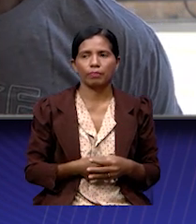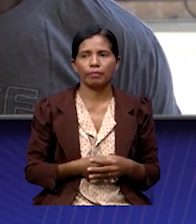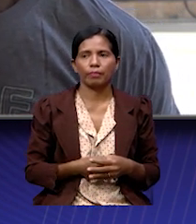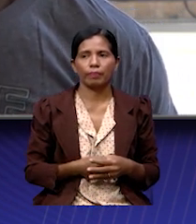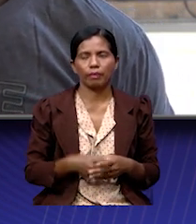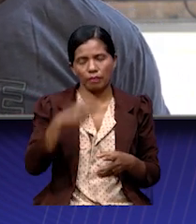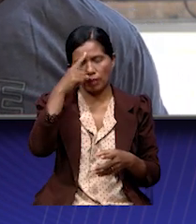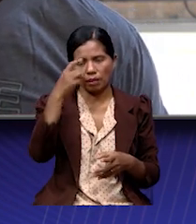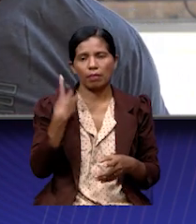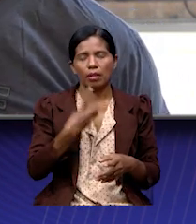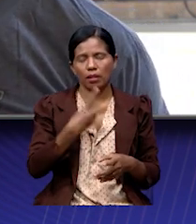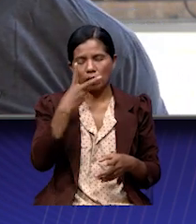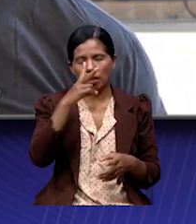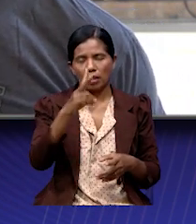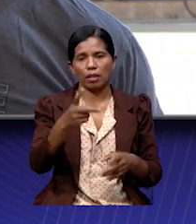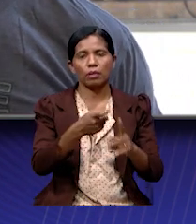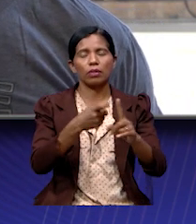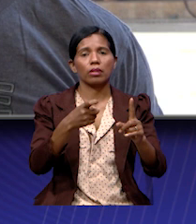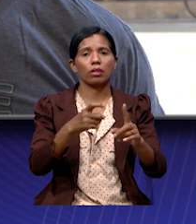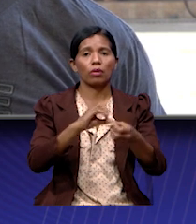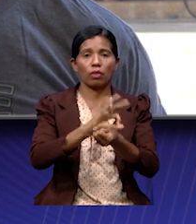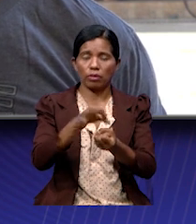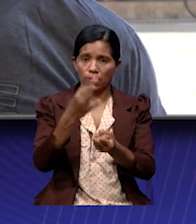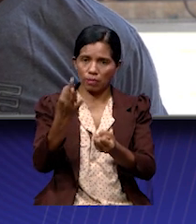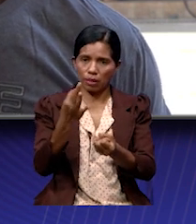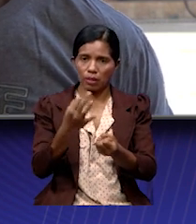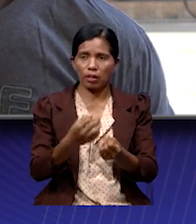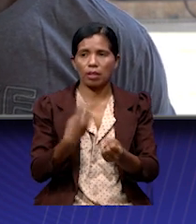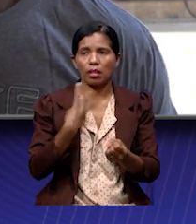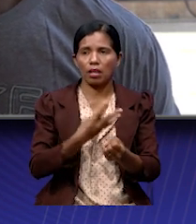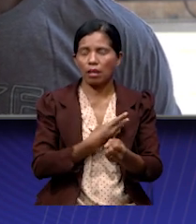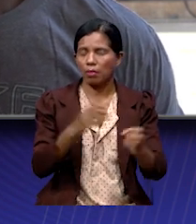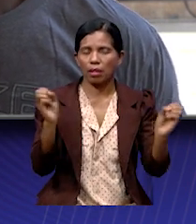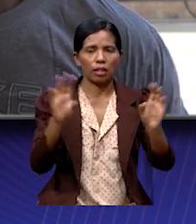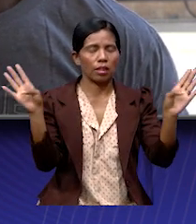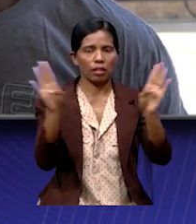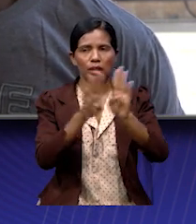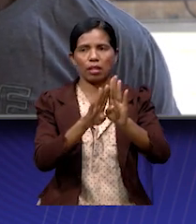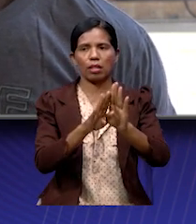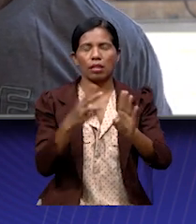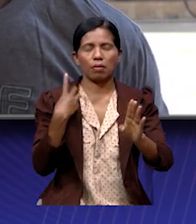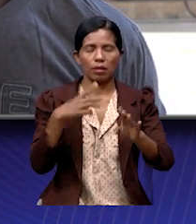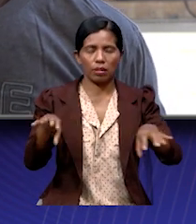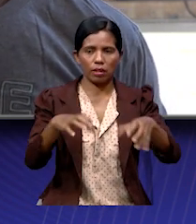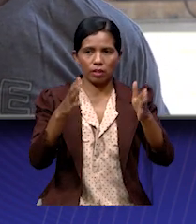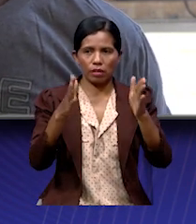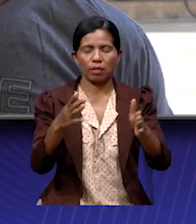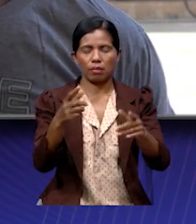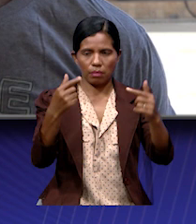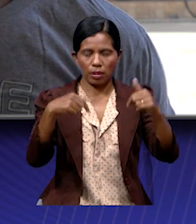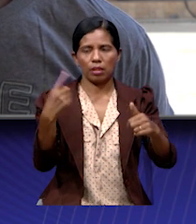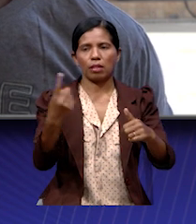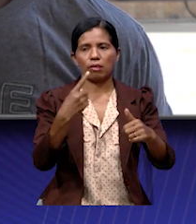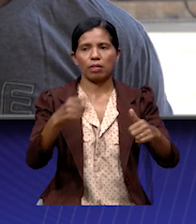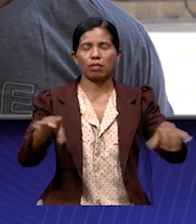tambah itu hari, komersi si corona ni, kami nunggu tak ada. Kami staff mai, nafati, servis